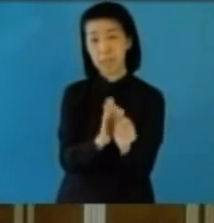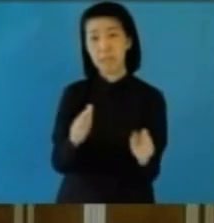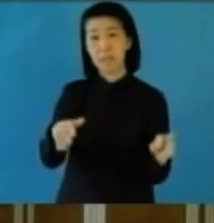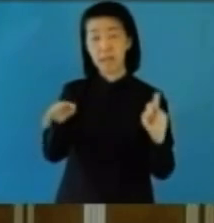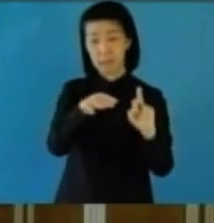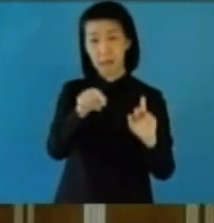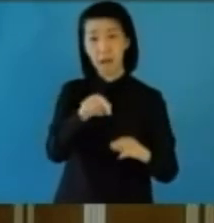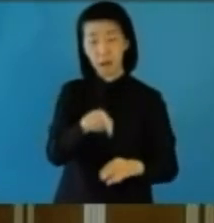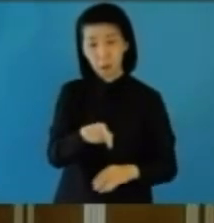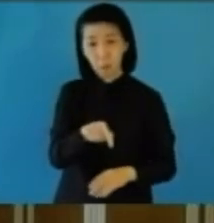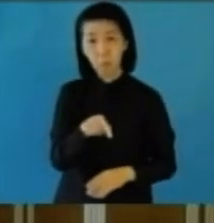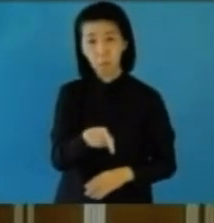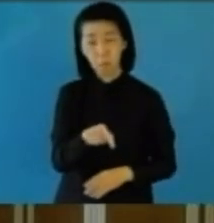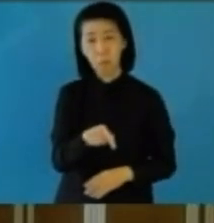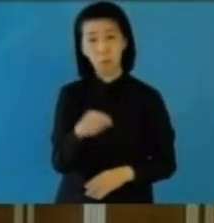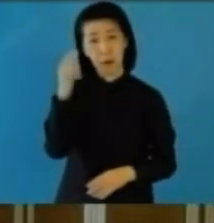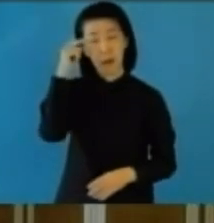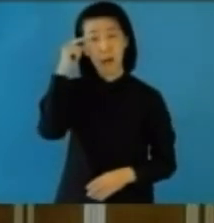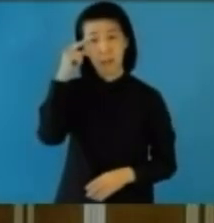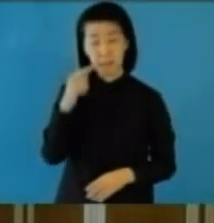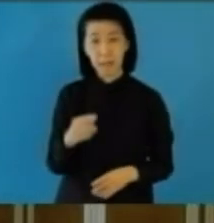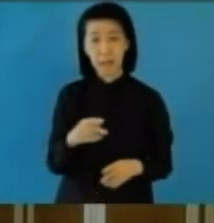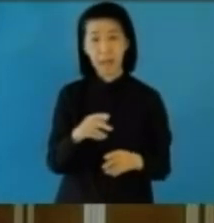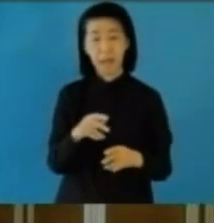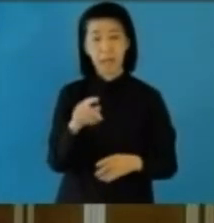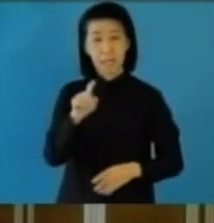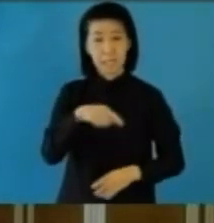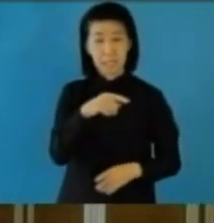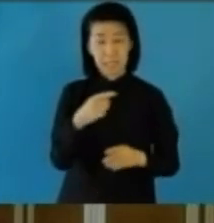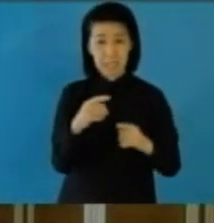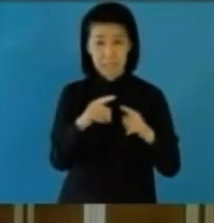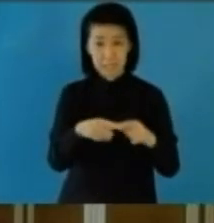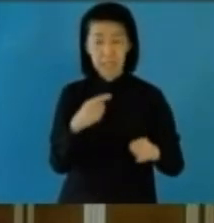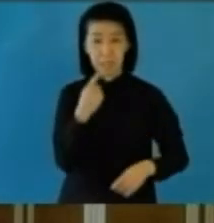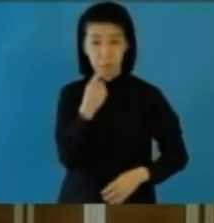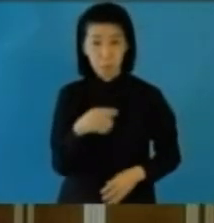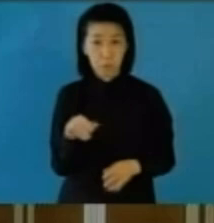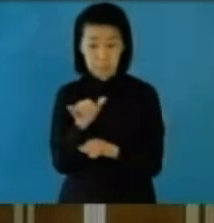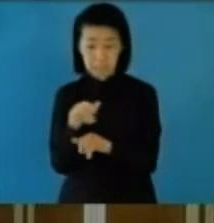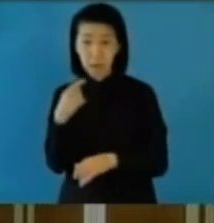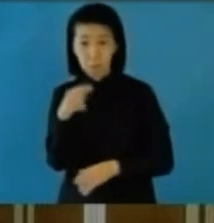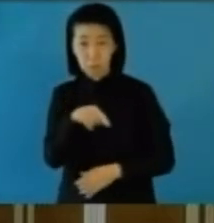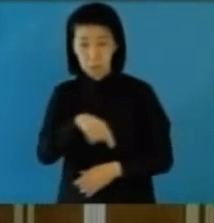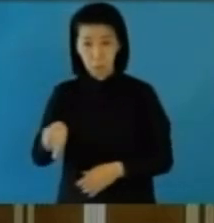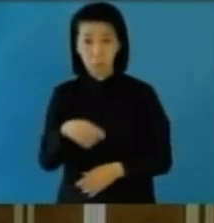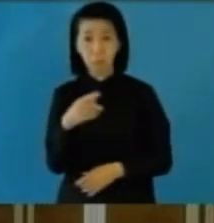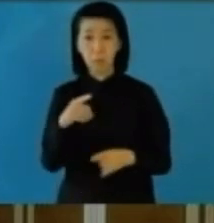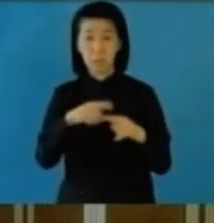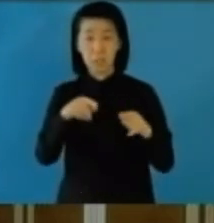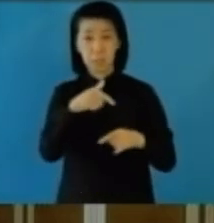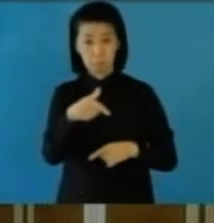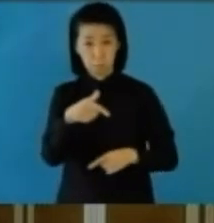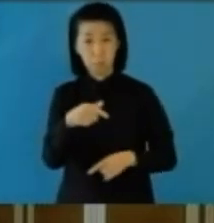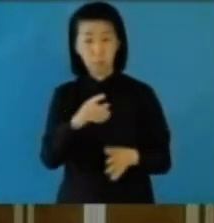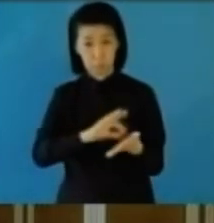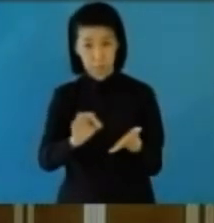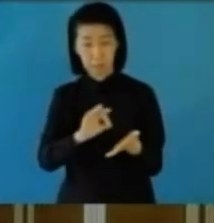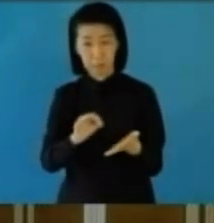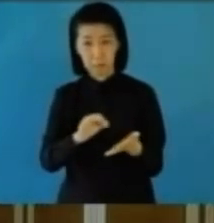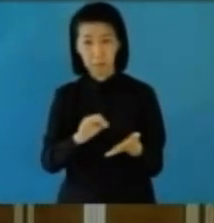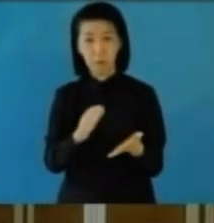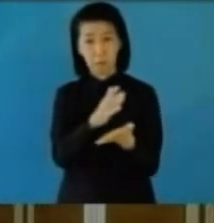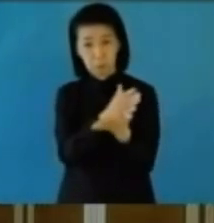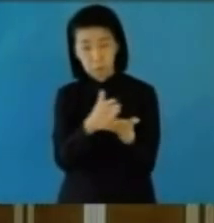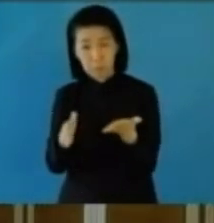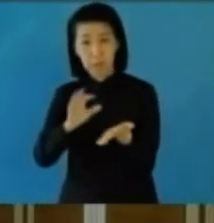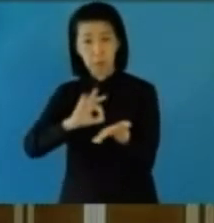その出入り口及び通路として一部使用されていますが、建物及び敷地の全体的な活用